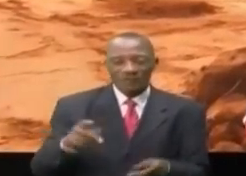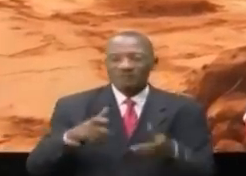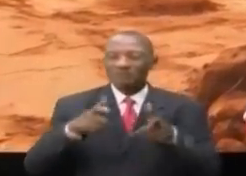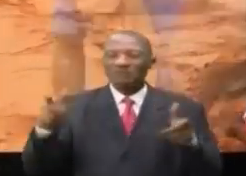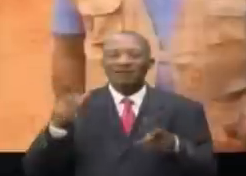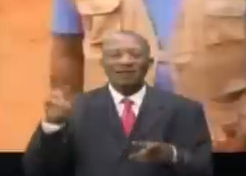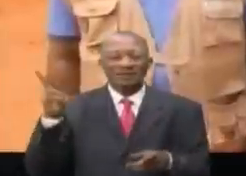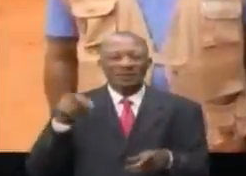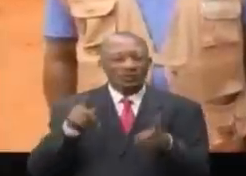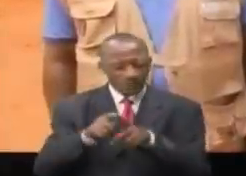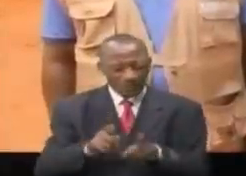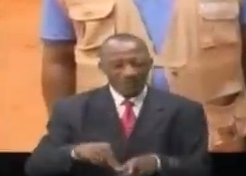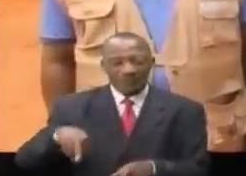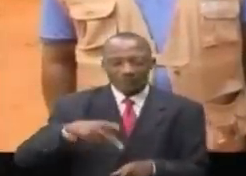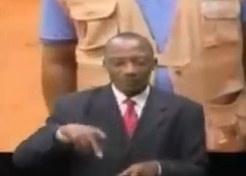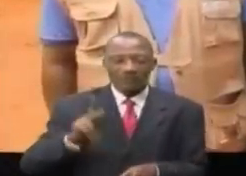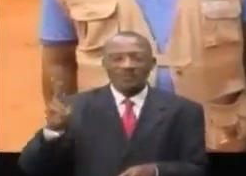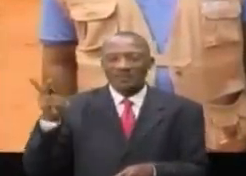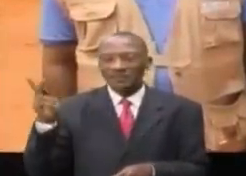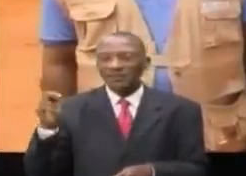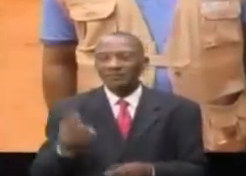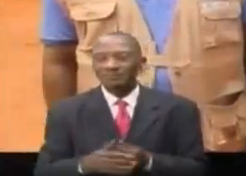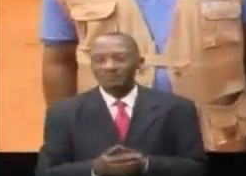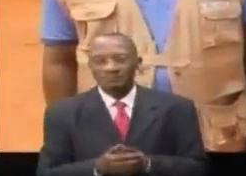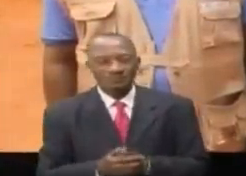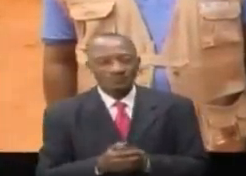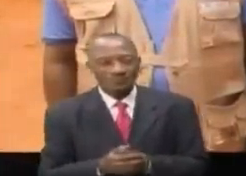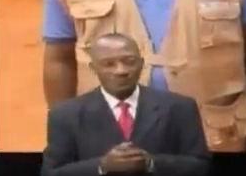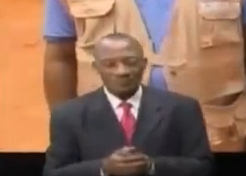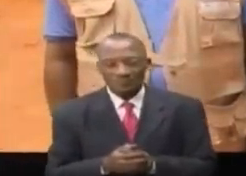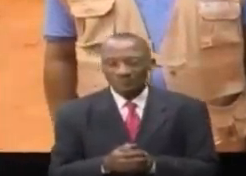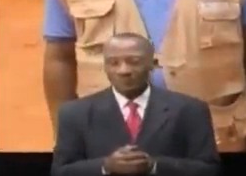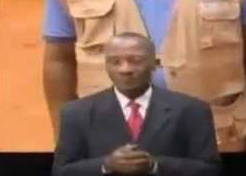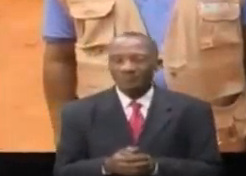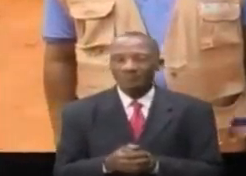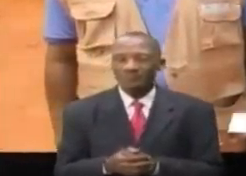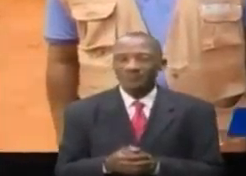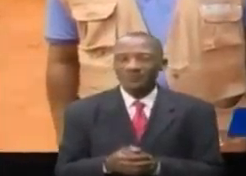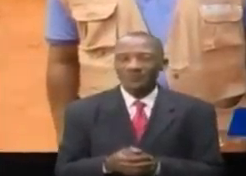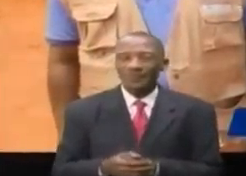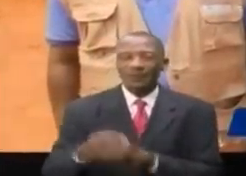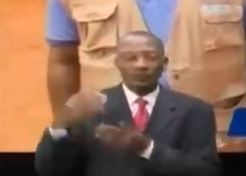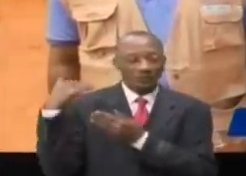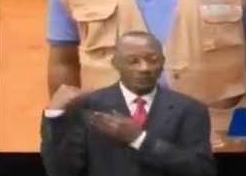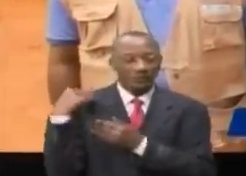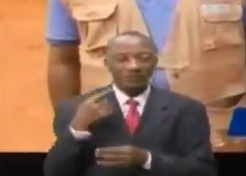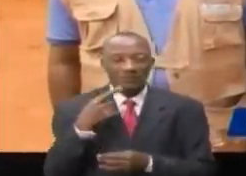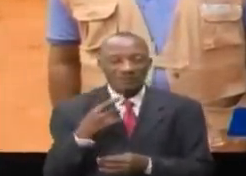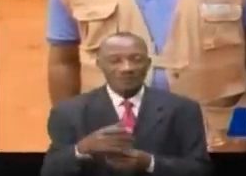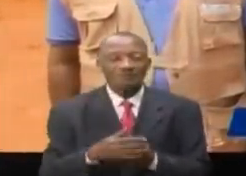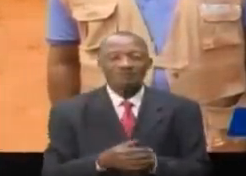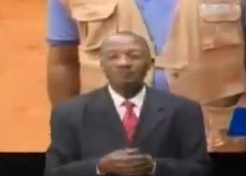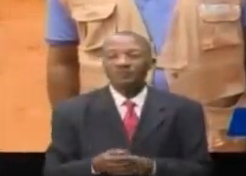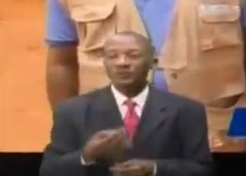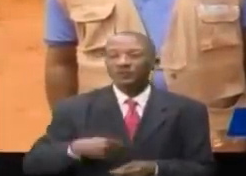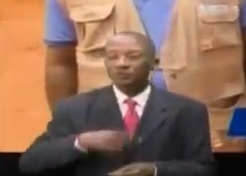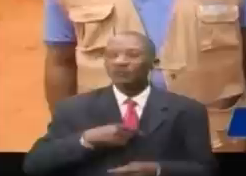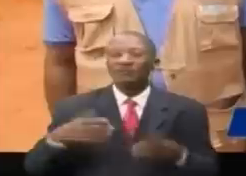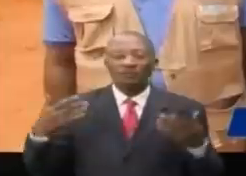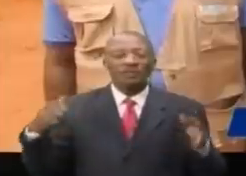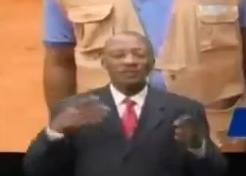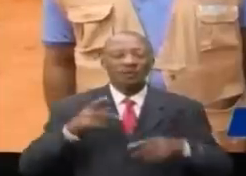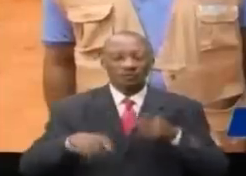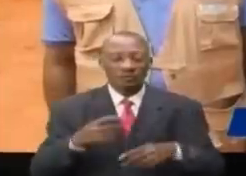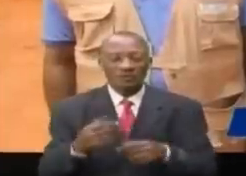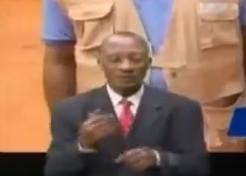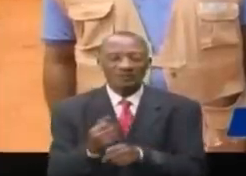Kassai. C'est comme on l'avait dit la fois passée. En première position, on était dans la phase de rembayage.